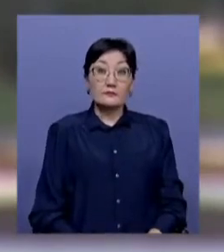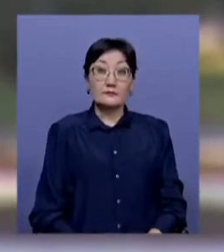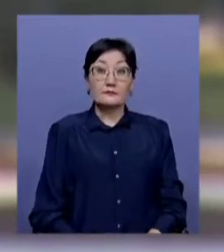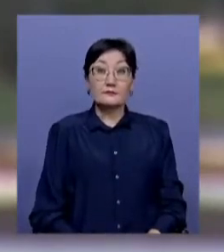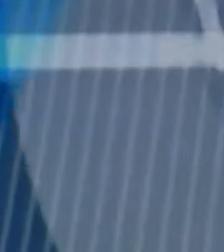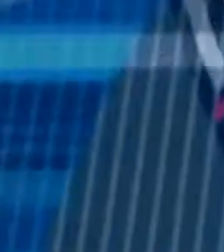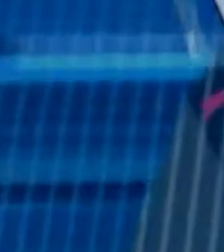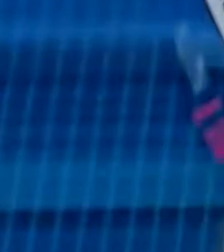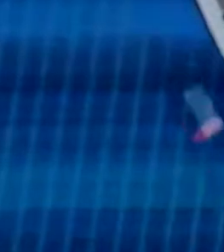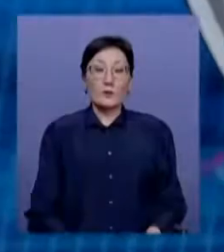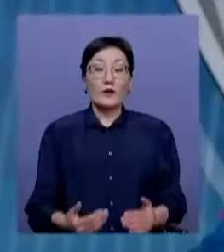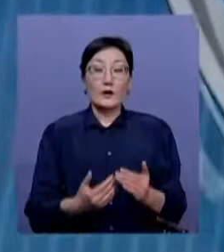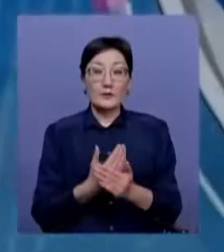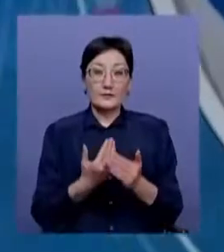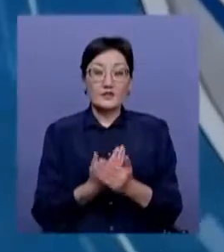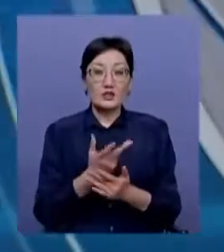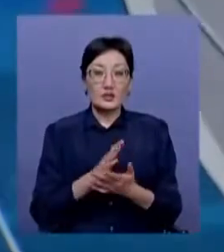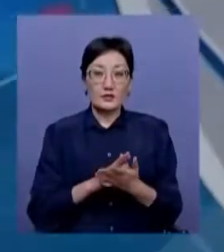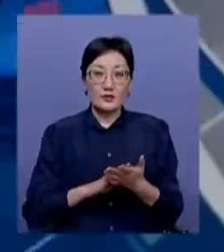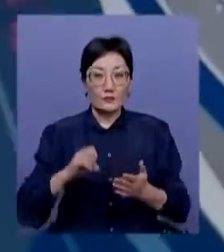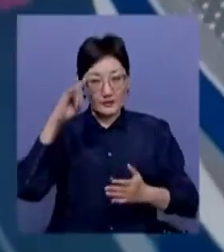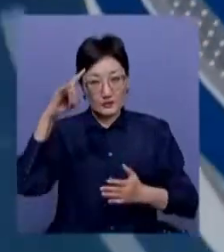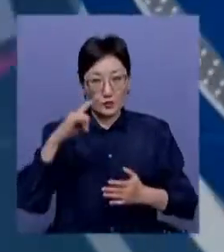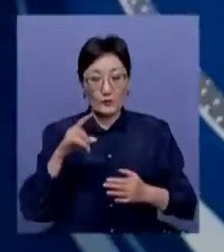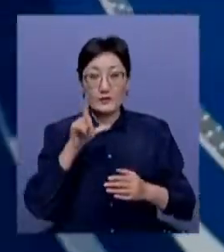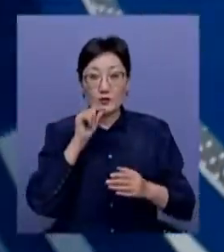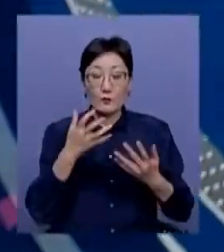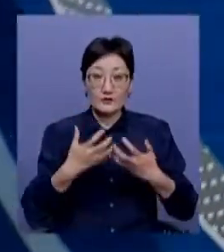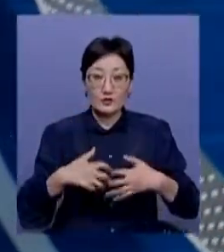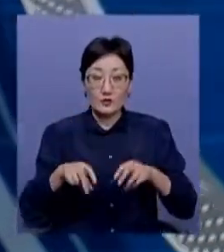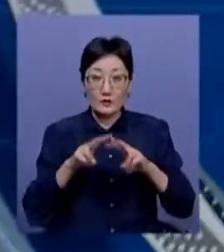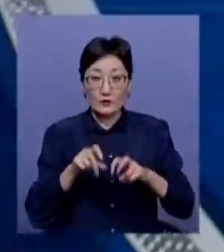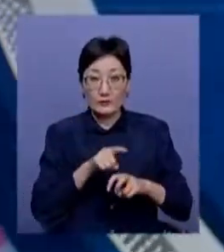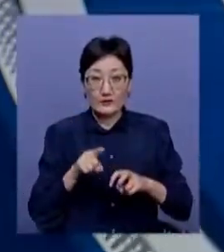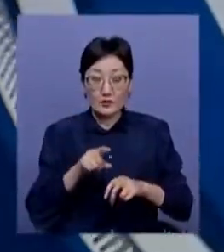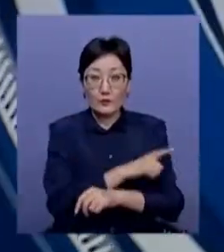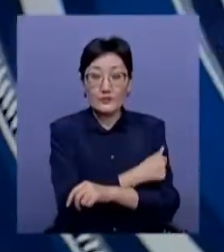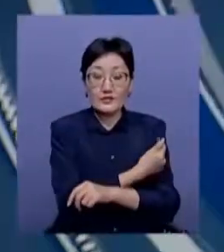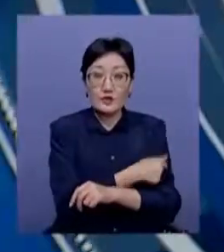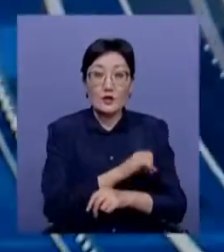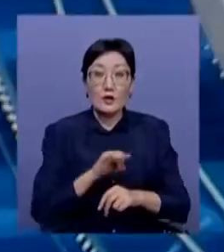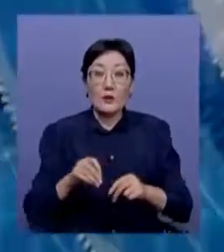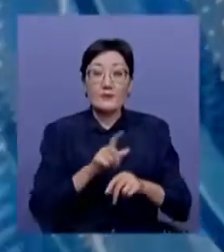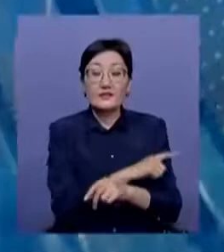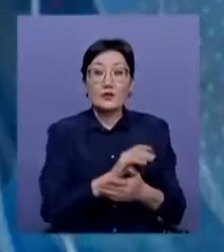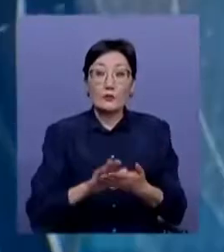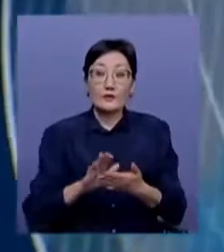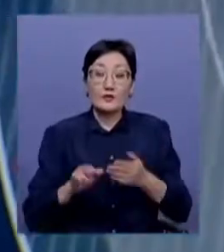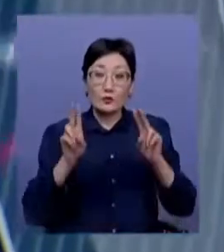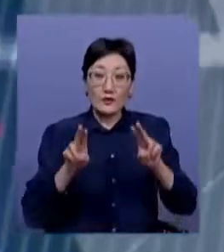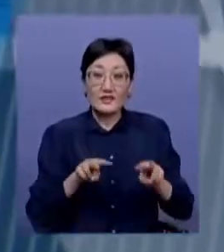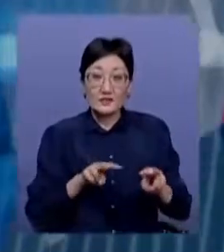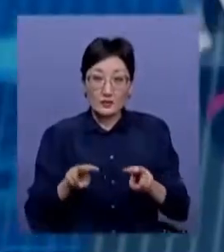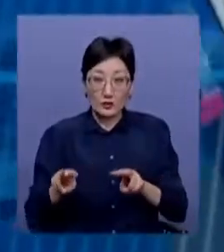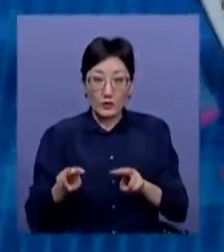Нұрсұлтан. Хабарымызды жалғастырамыз. Қазақстанда құс фабрикаларын тексеру кезінде ветеринариялық және санитарлық талаптардың